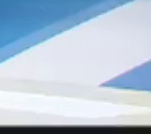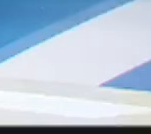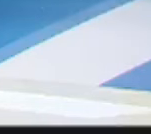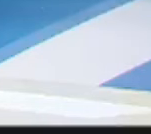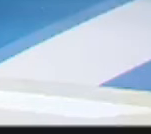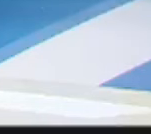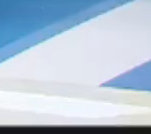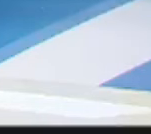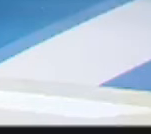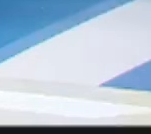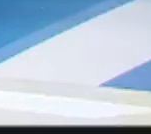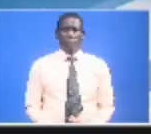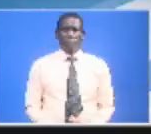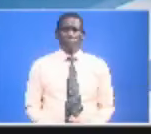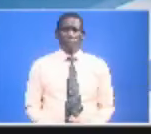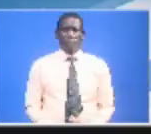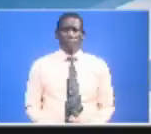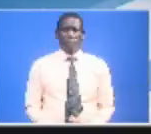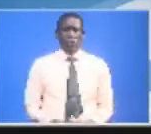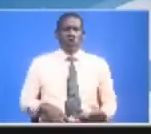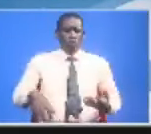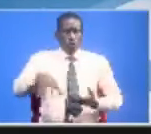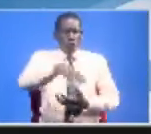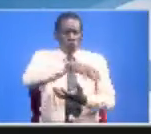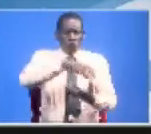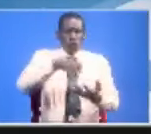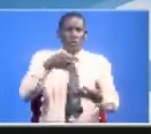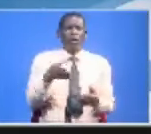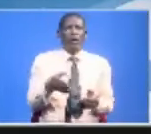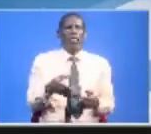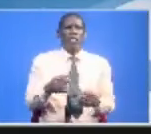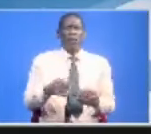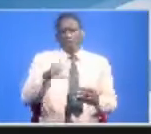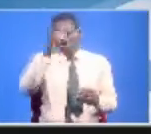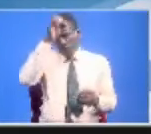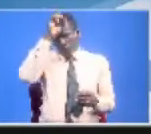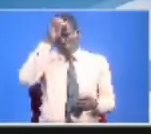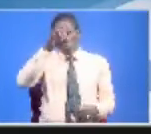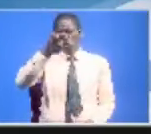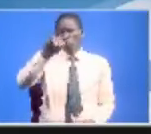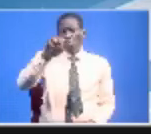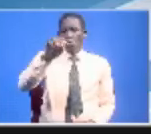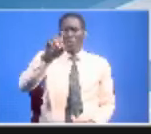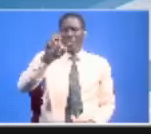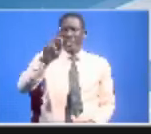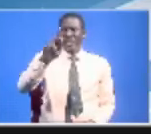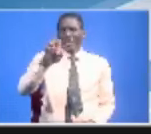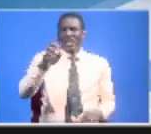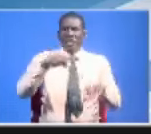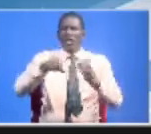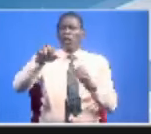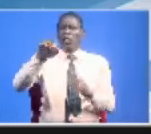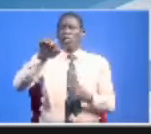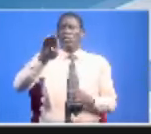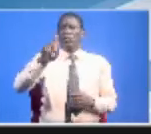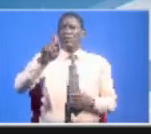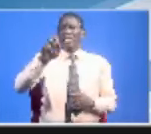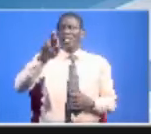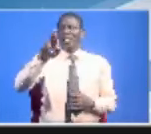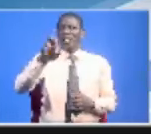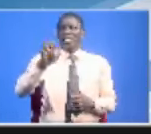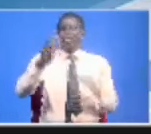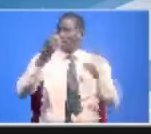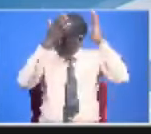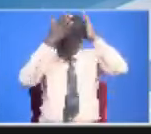taarifa hii ya tanzia ni kwamba hali ya taharuki imetanda katika kijiji cha Mondeku eneo bunge la Butere katika kaunti ya Kakamega baada ya